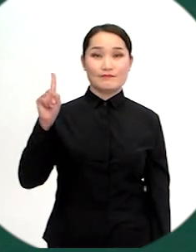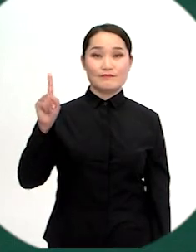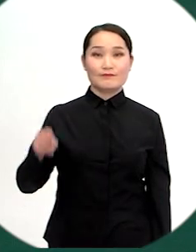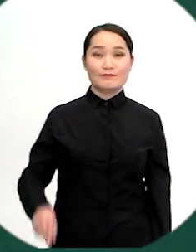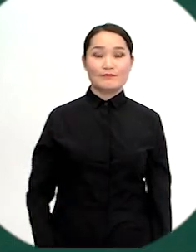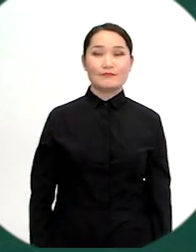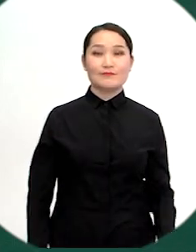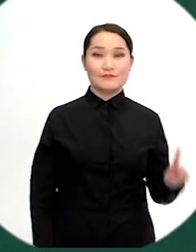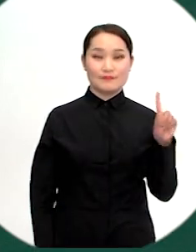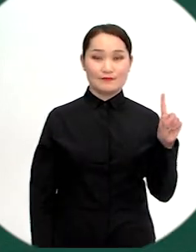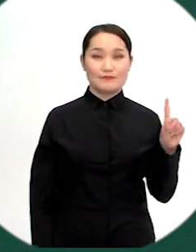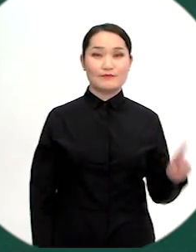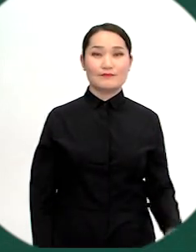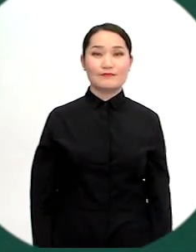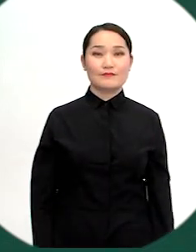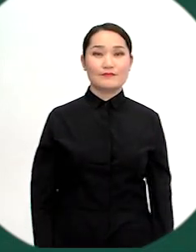Нэг, нэг,